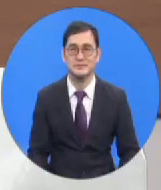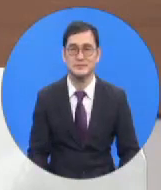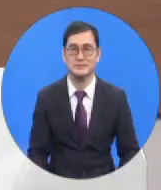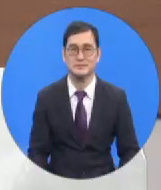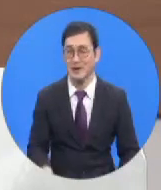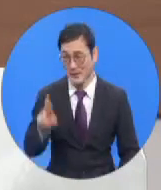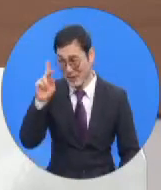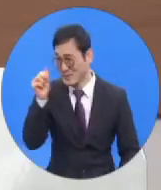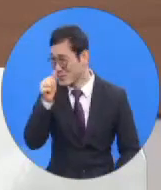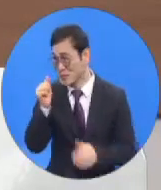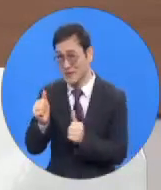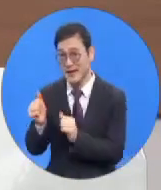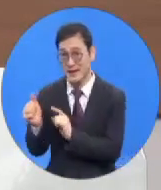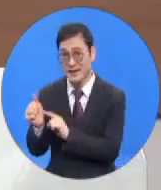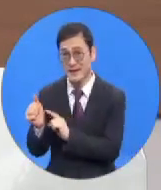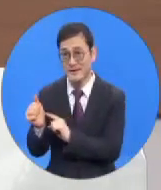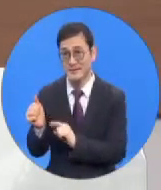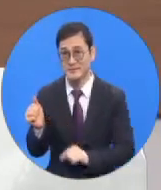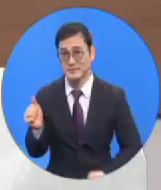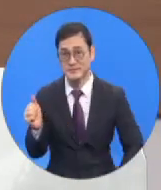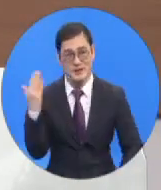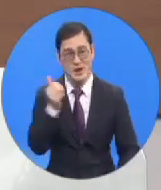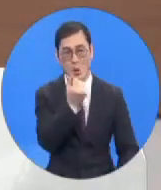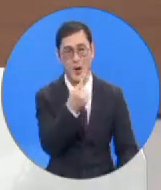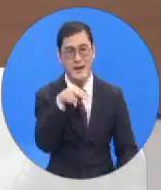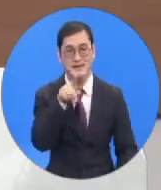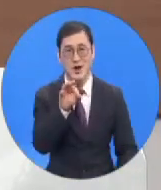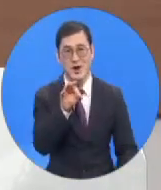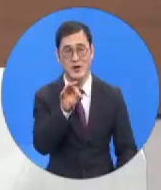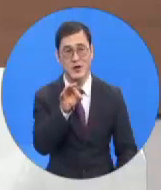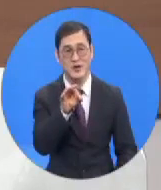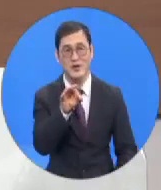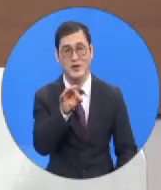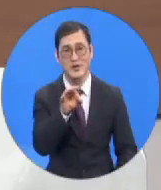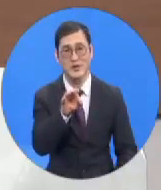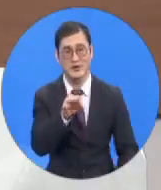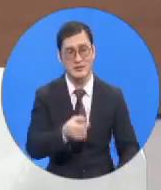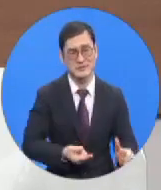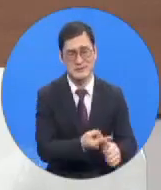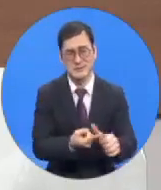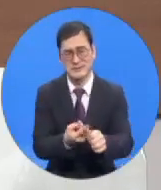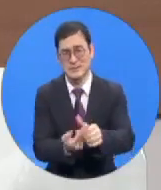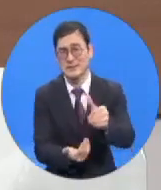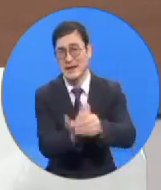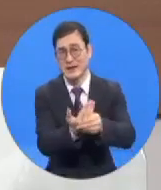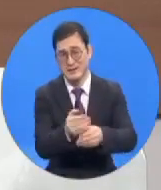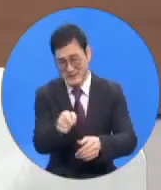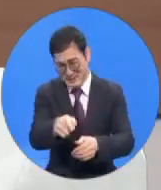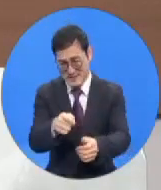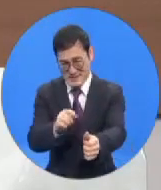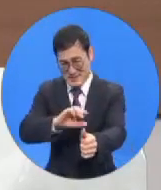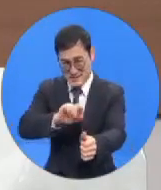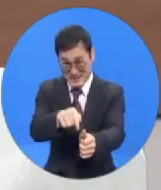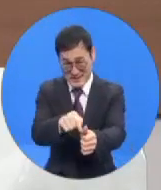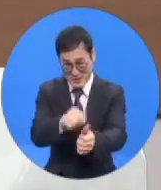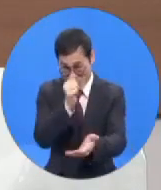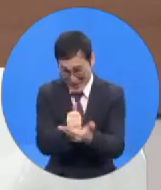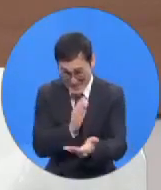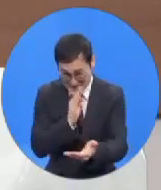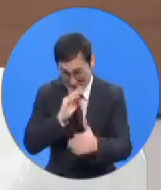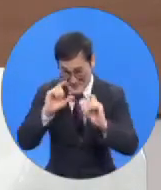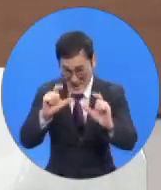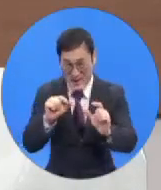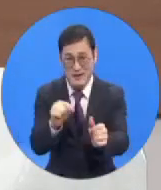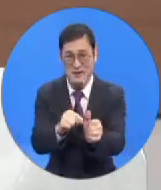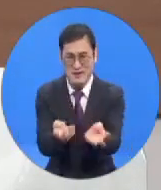한 큰 사건 중에 하나가 화성 연쇄 살인범으로 억울하게 옥살이 한 분이지 않습니까? 예. 그 당시에 국가적 공분이 얼마나 많았습니까? 예.